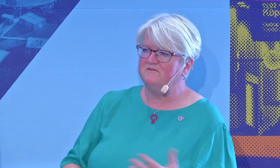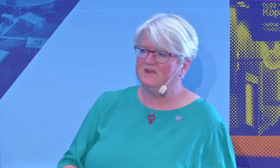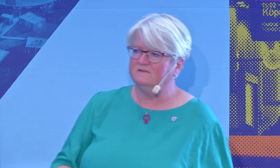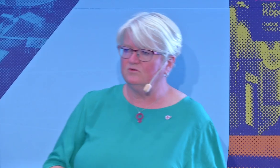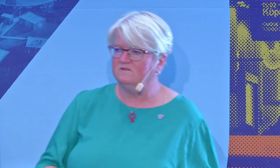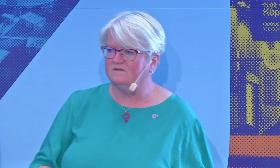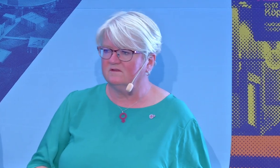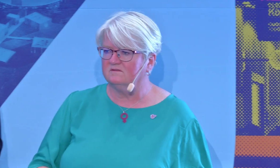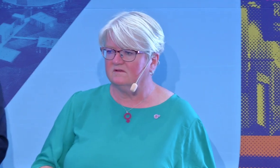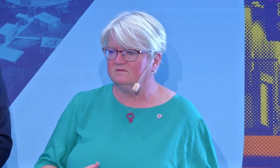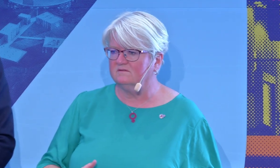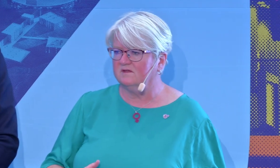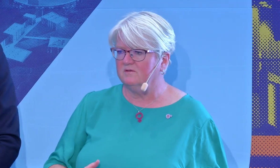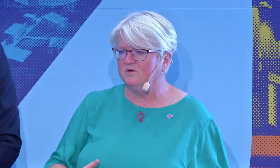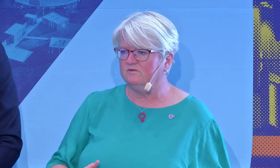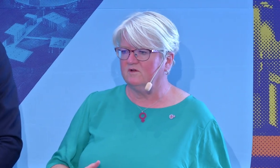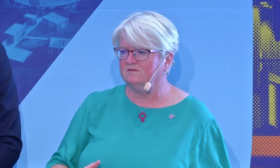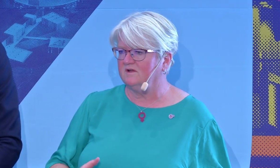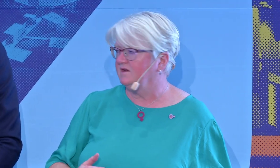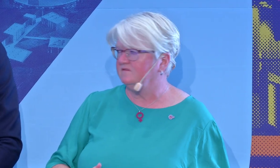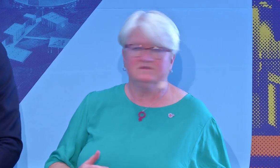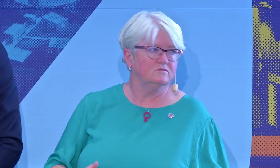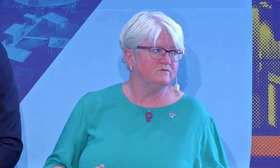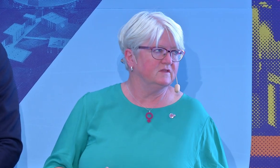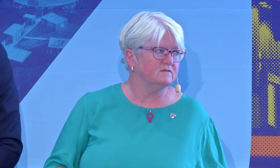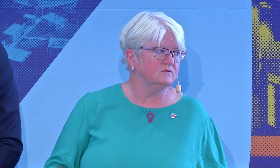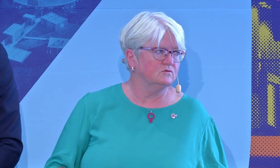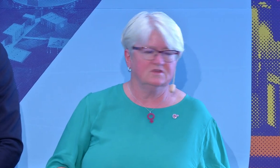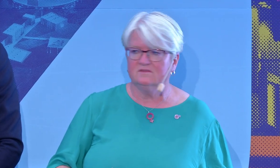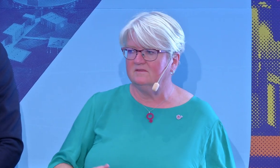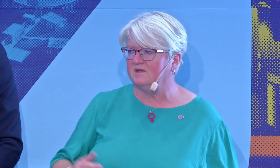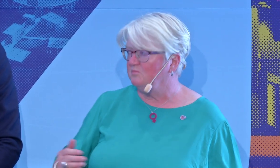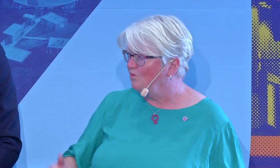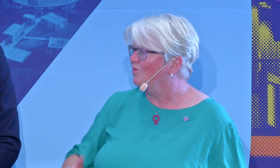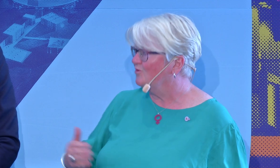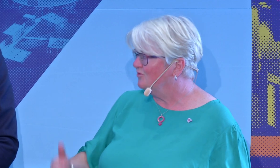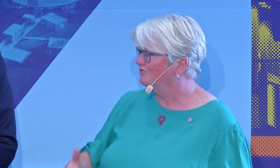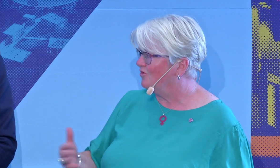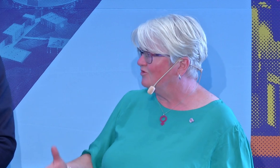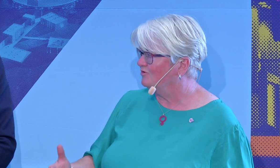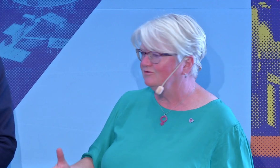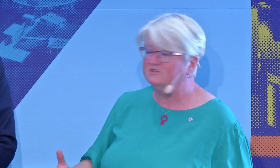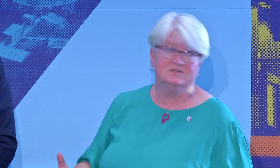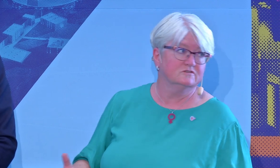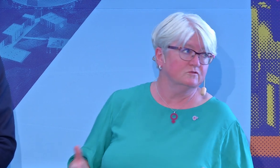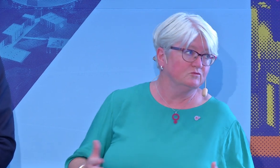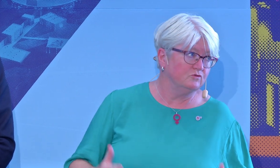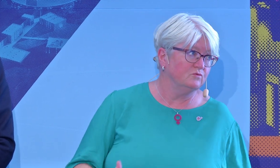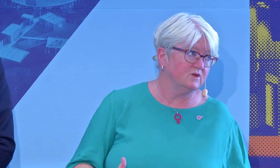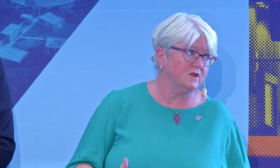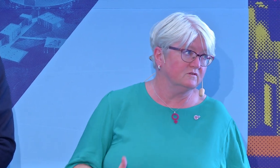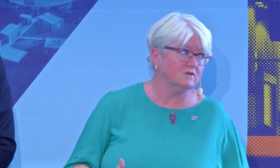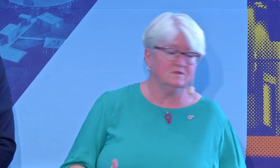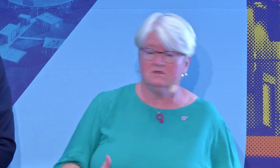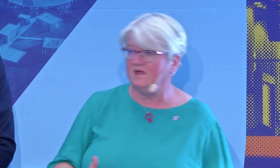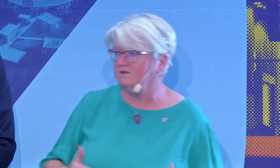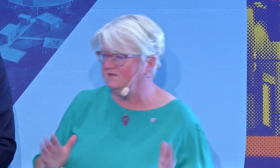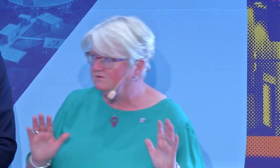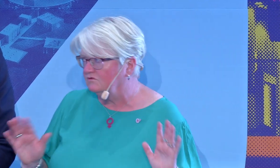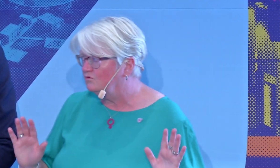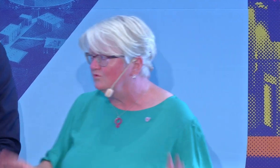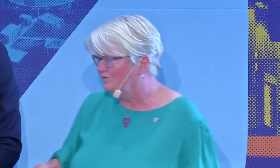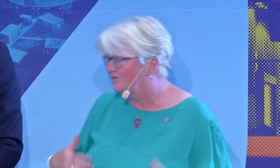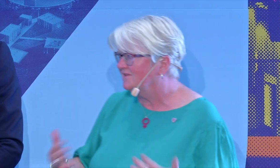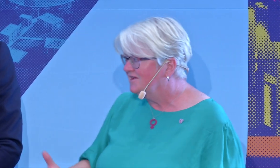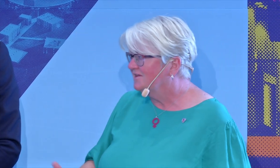Jag upplever ändå inte att det är bara så att alla sitter och väntar, utan det pågår ju saker under tiden som tur är. Alltså att